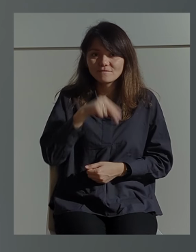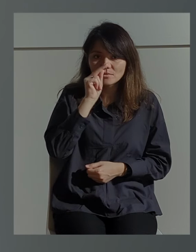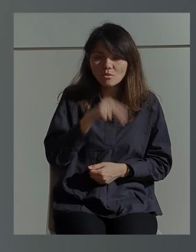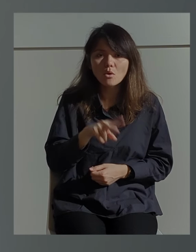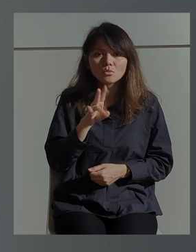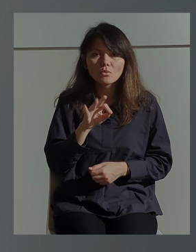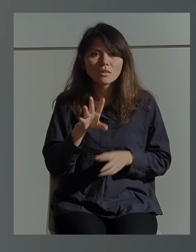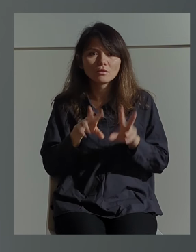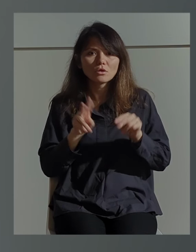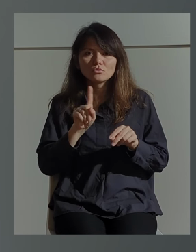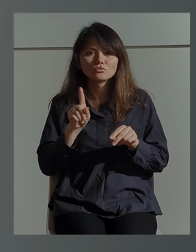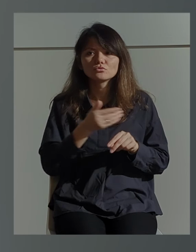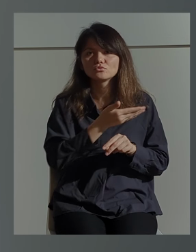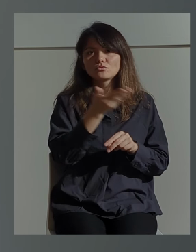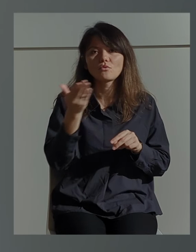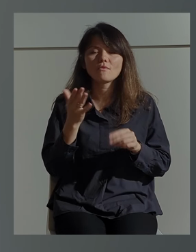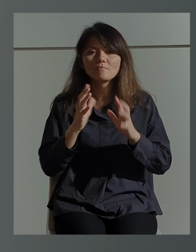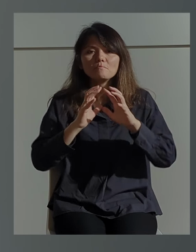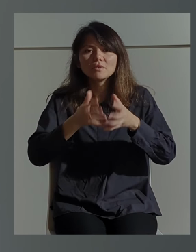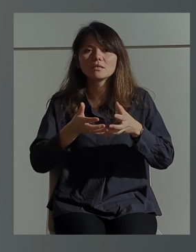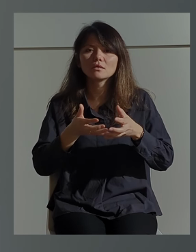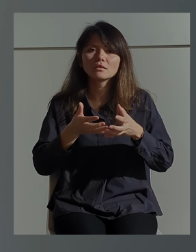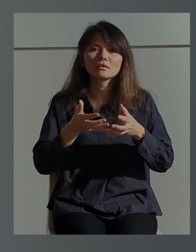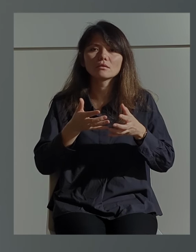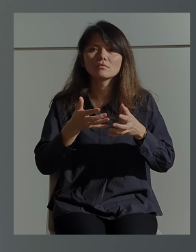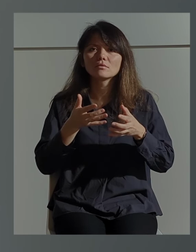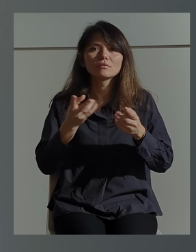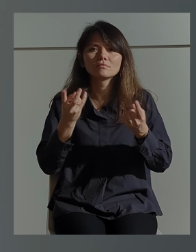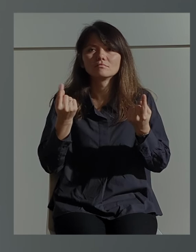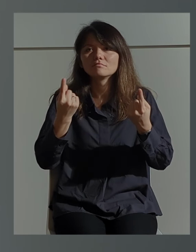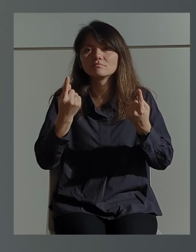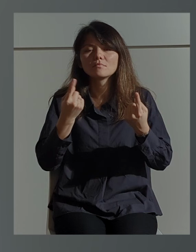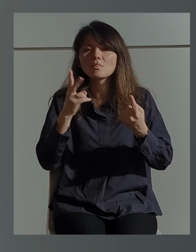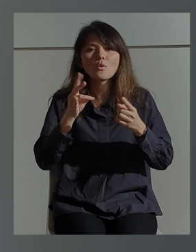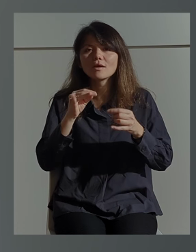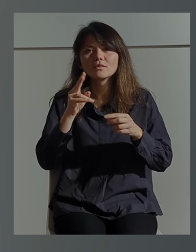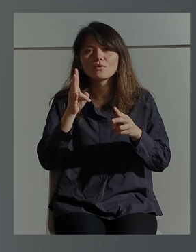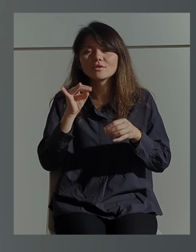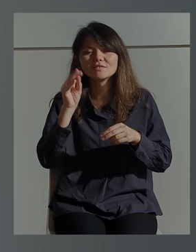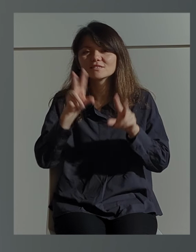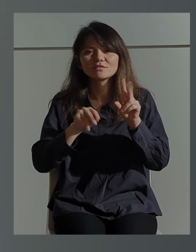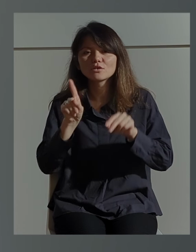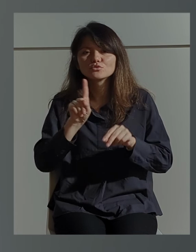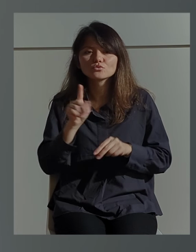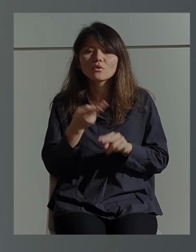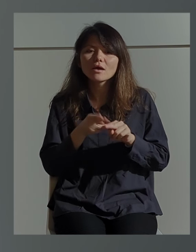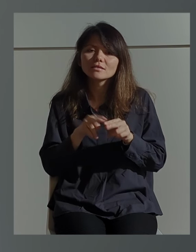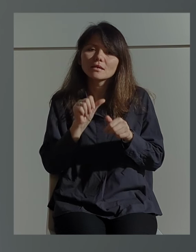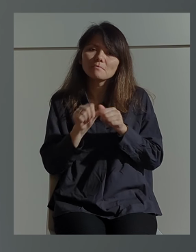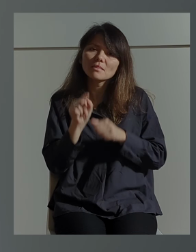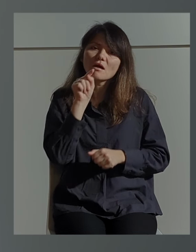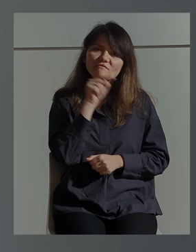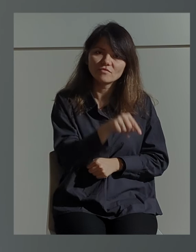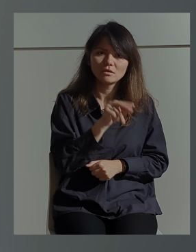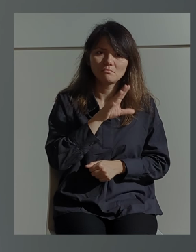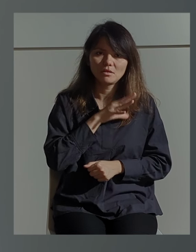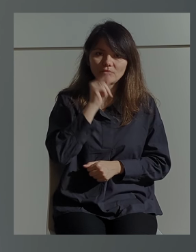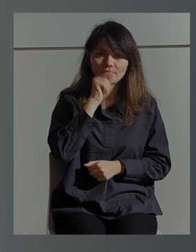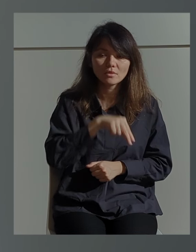мир разрывается по швам Хотя в действительности речь конечно не о том что вы были виноваты а именно о том что